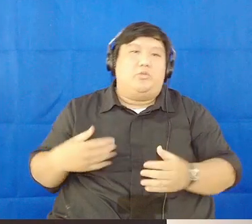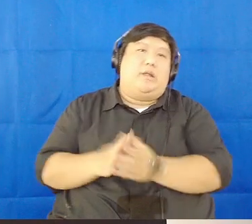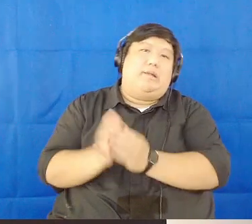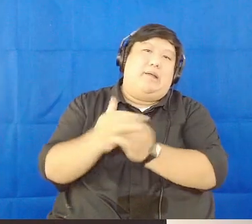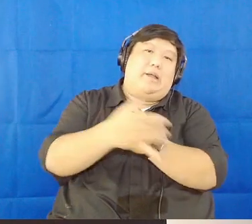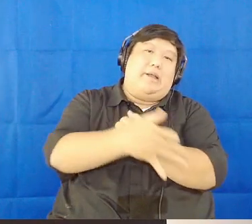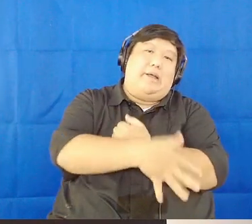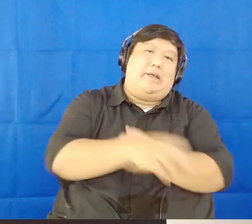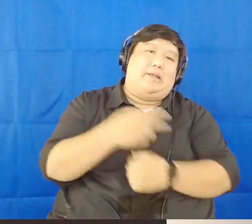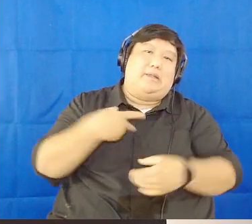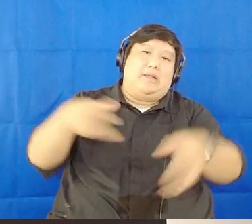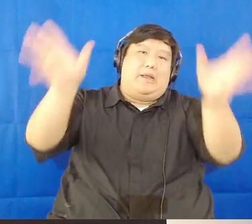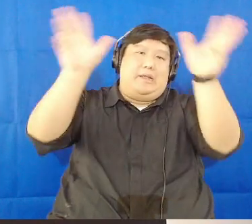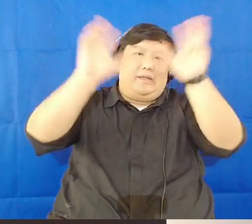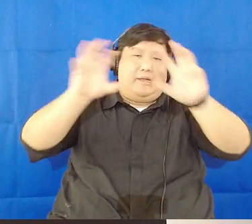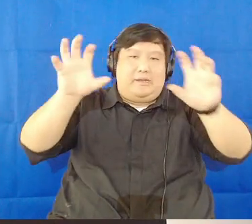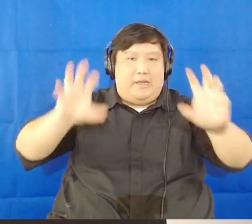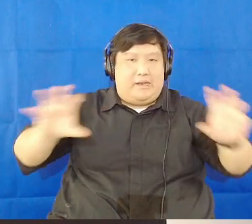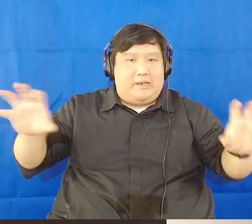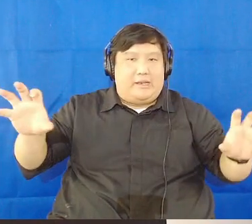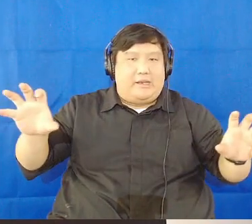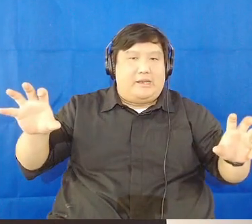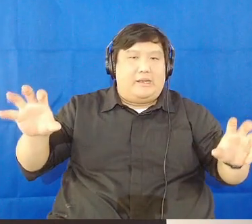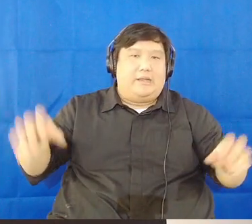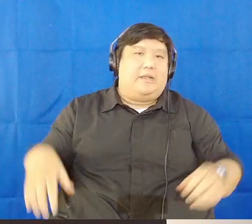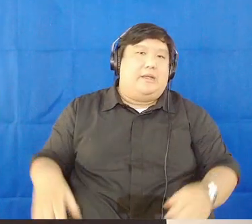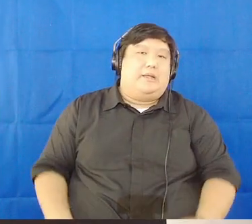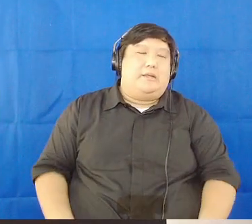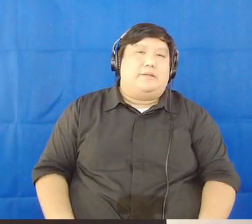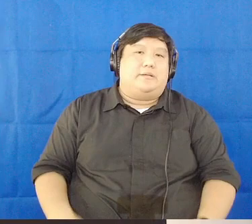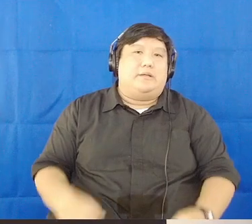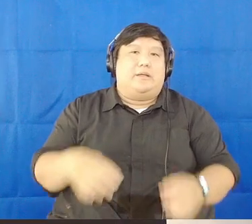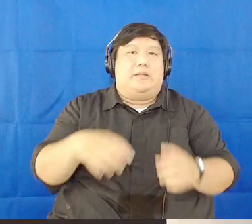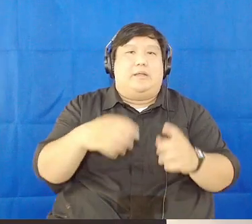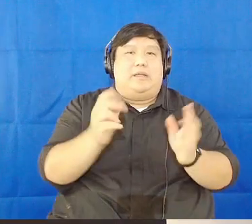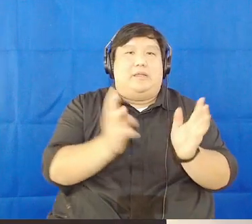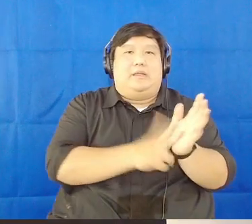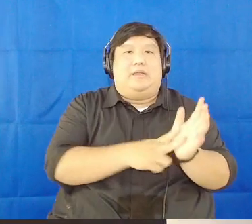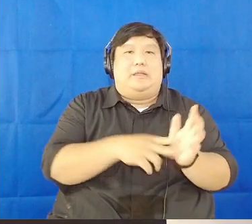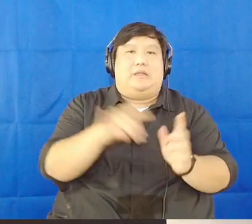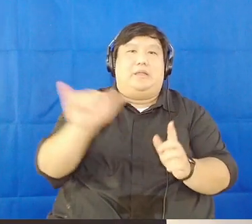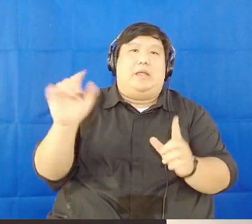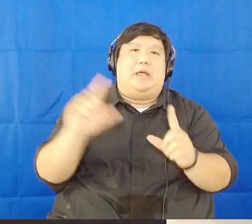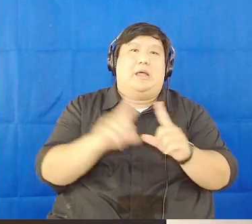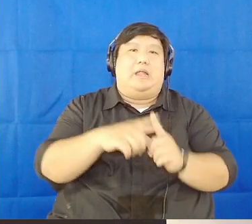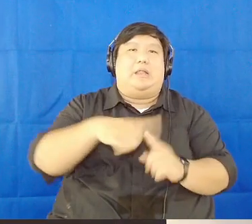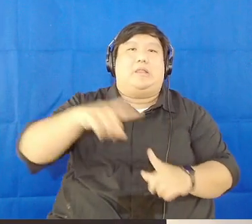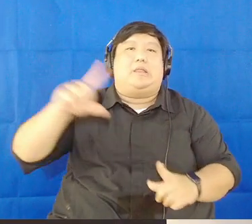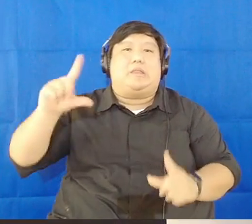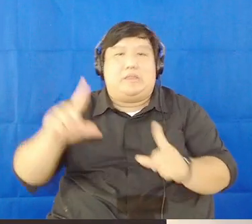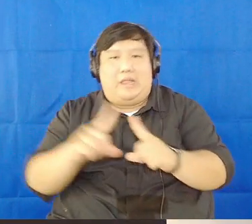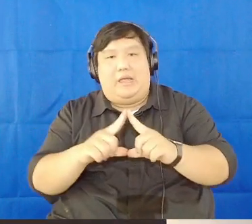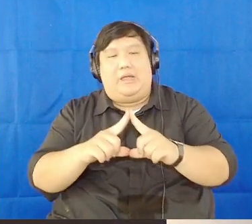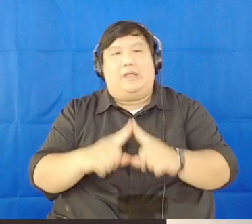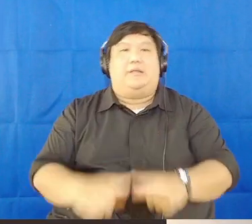rayakan, itu adalah sebuah kenyataan rohani. Ya, kenyataan rohani yang perlu kita beri ruang di dalam diri